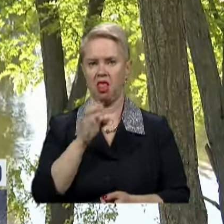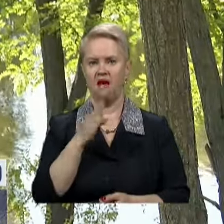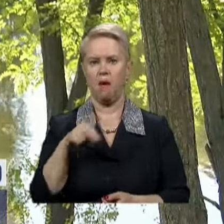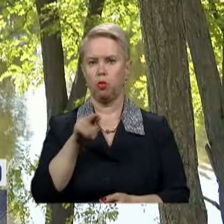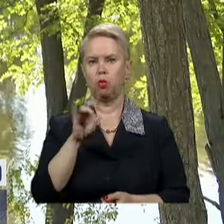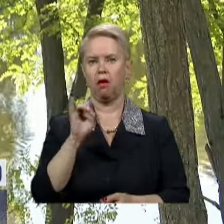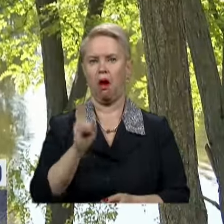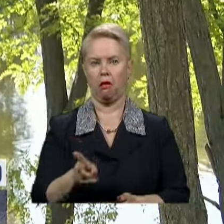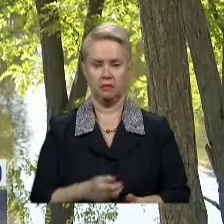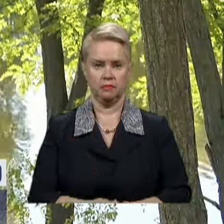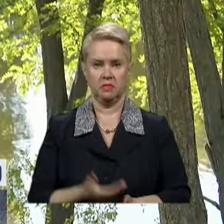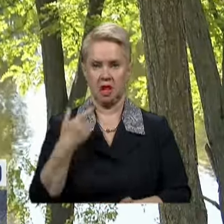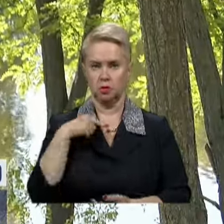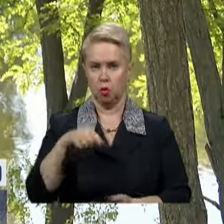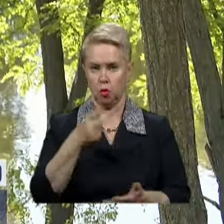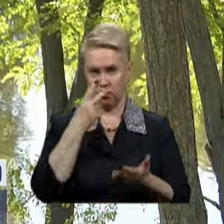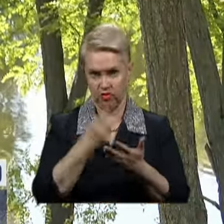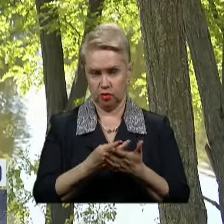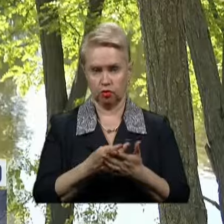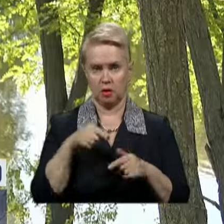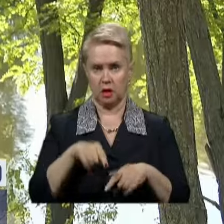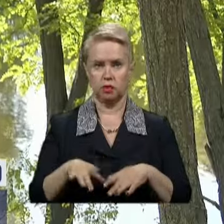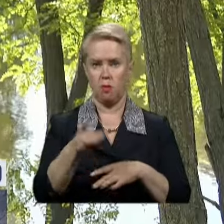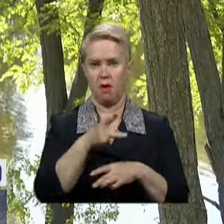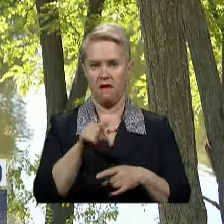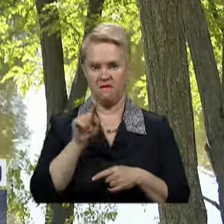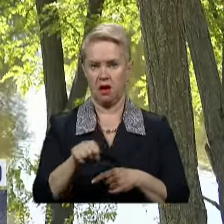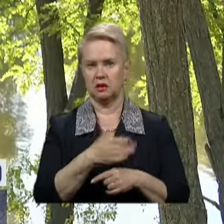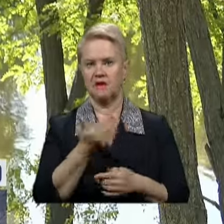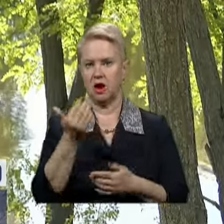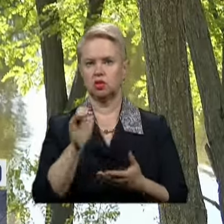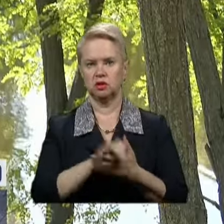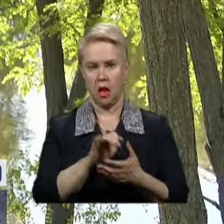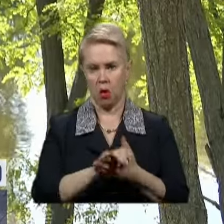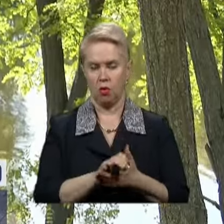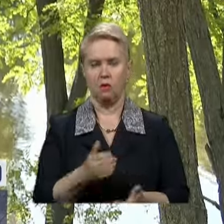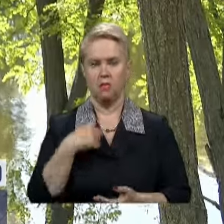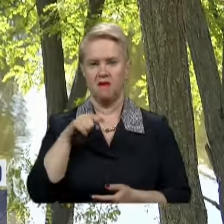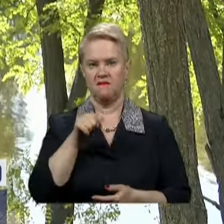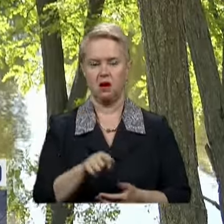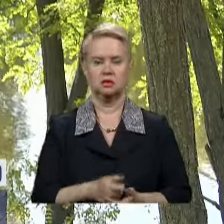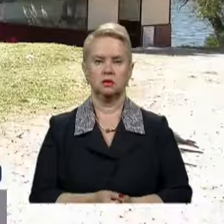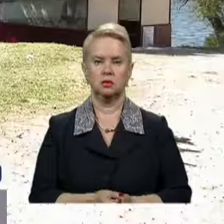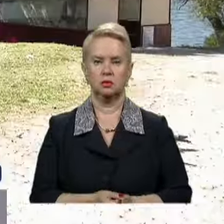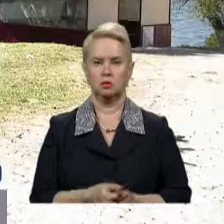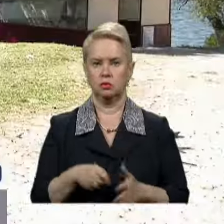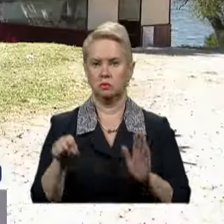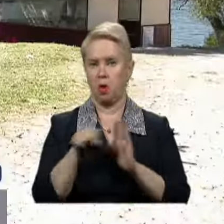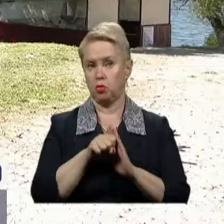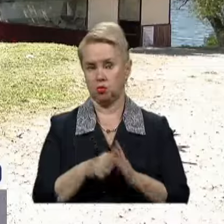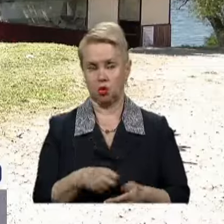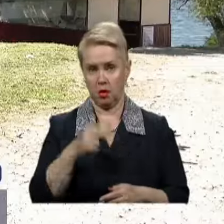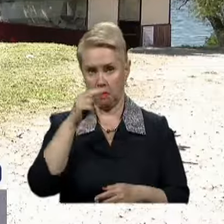Мудрак. Якщо я вас тут увіжу на цьому районі, вас і ваших знайомих, то ми вас прикончимо.